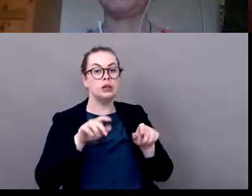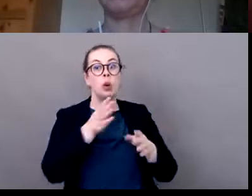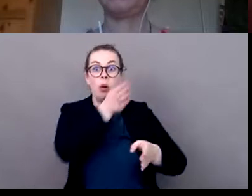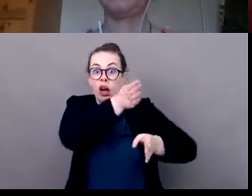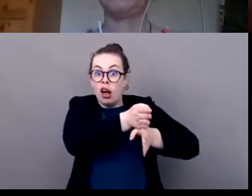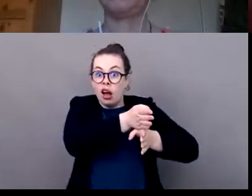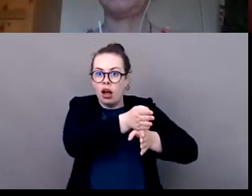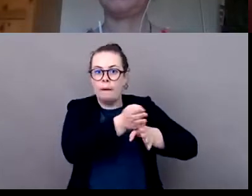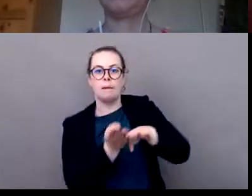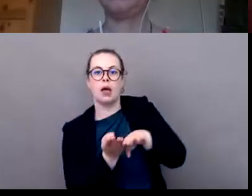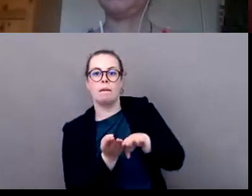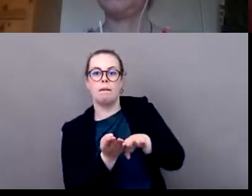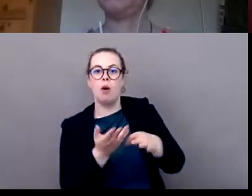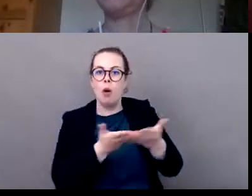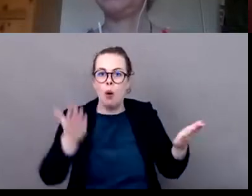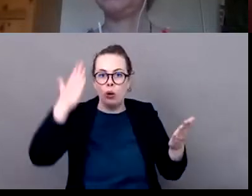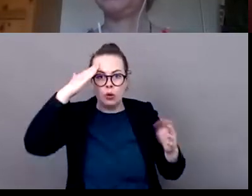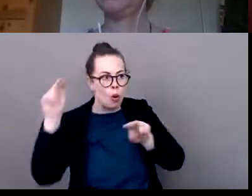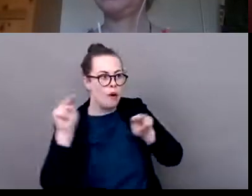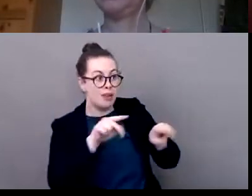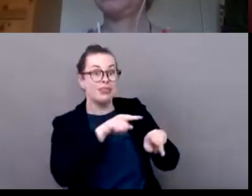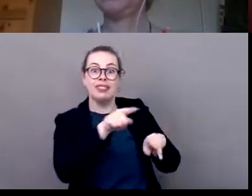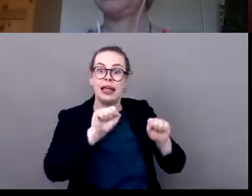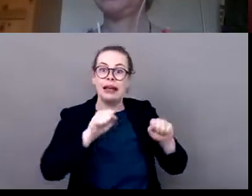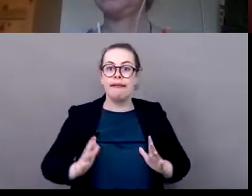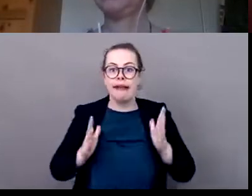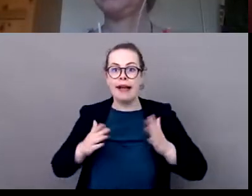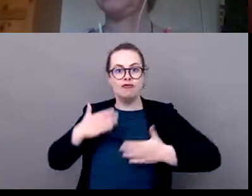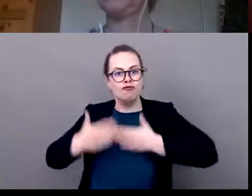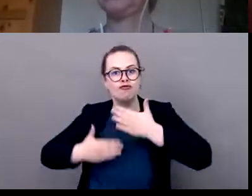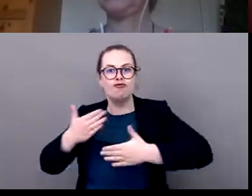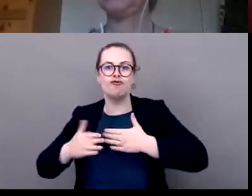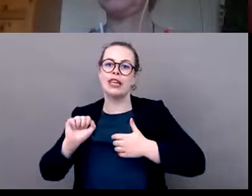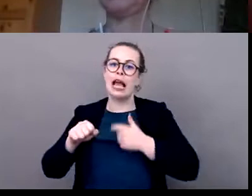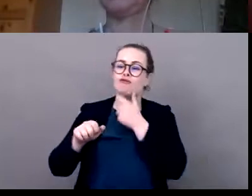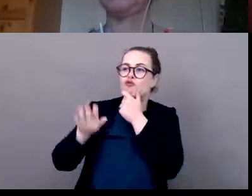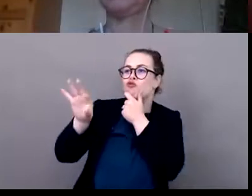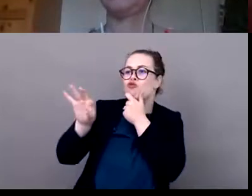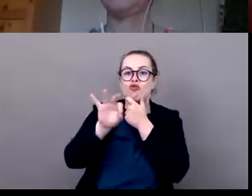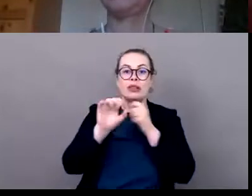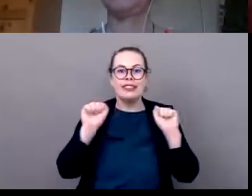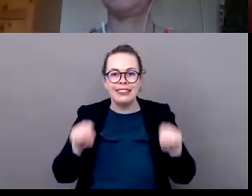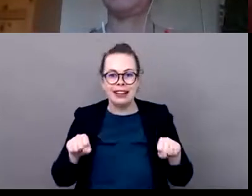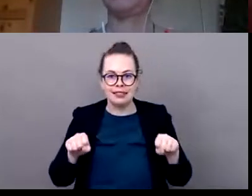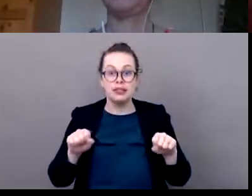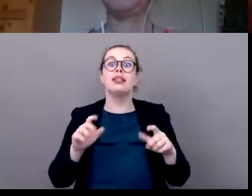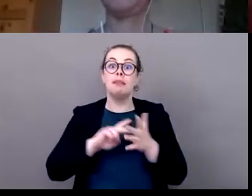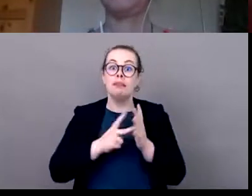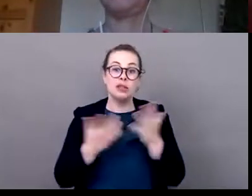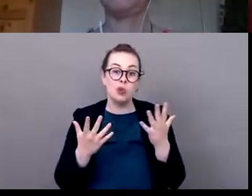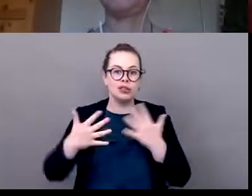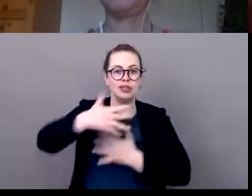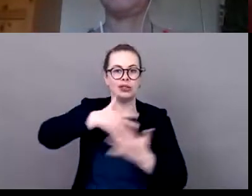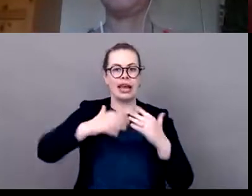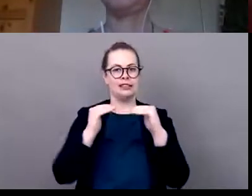sera d'abattre ces obstacles, de soutenir toutes les personnes en situation de handicap pour qu'elles puissent utiliser tout leur potentiel en